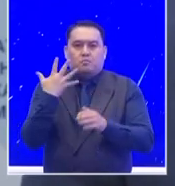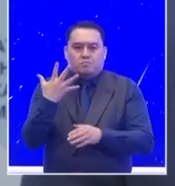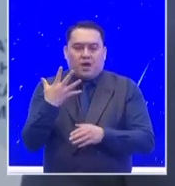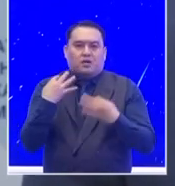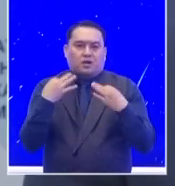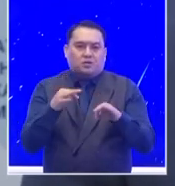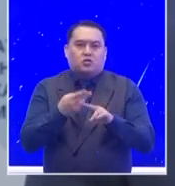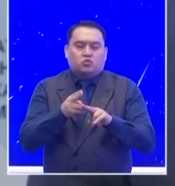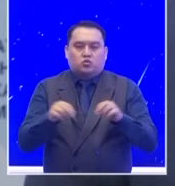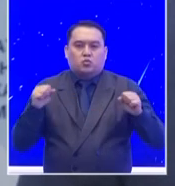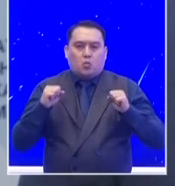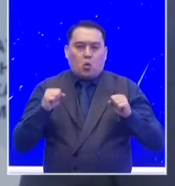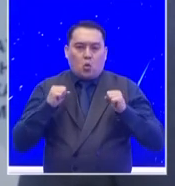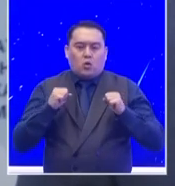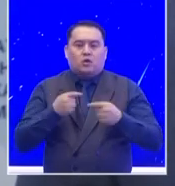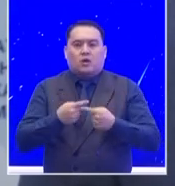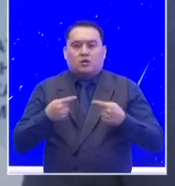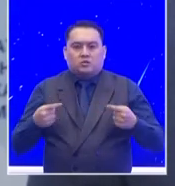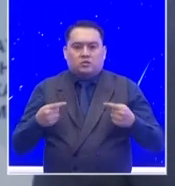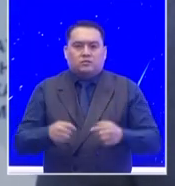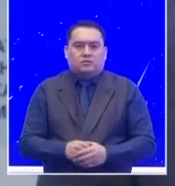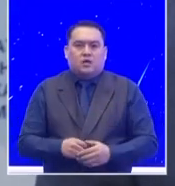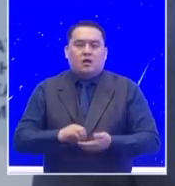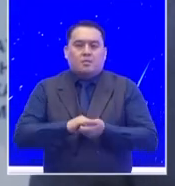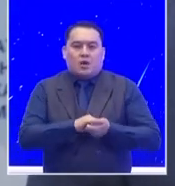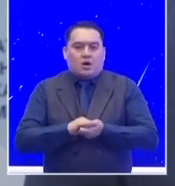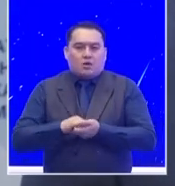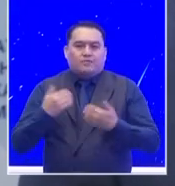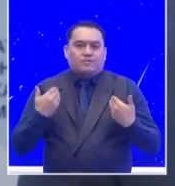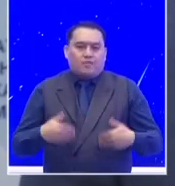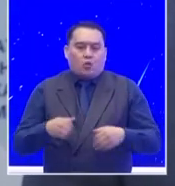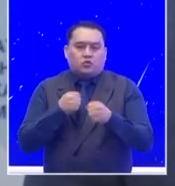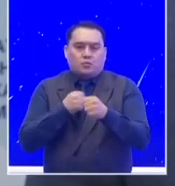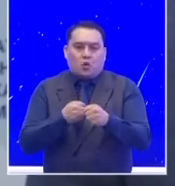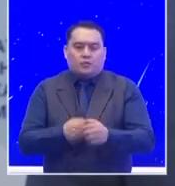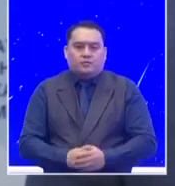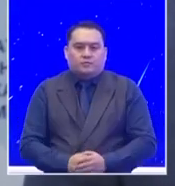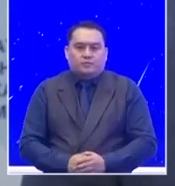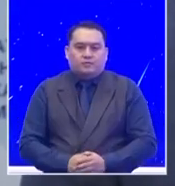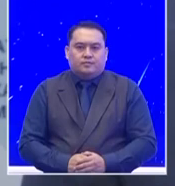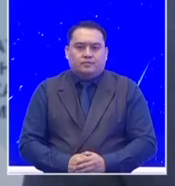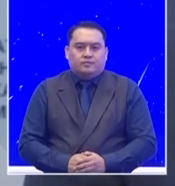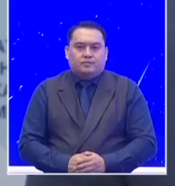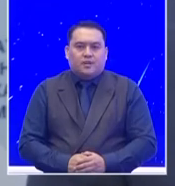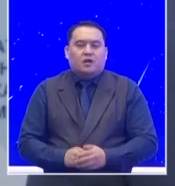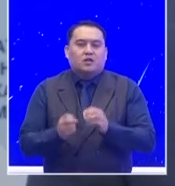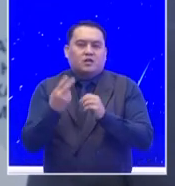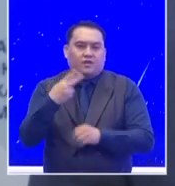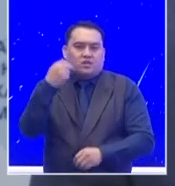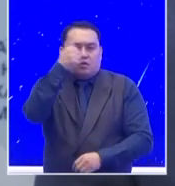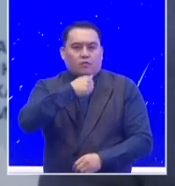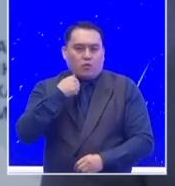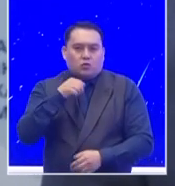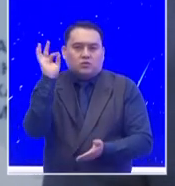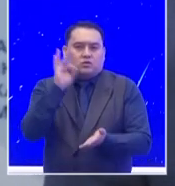лицензий на такие виды спорта, как каноэ, байдарка, греко-римская борьба, бокс, вольная борьба среди девушек. На 2020 год мы